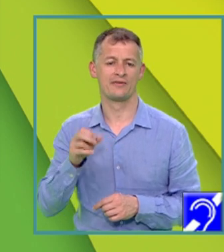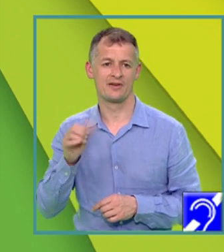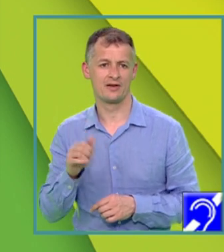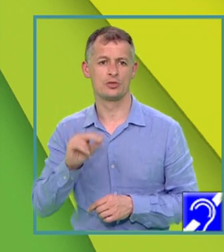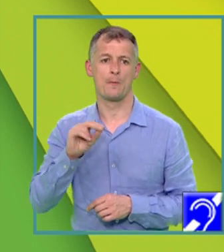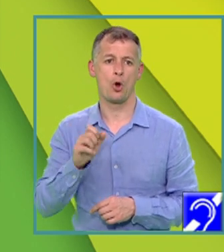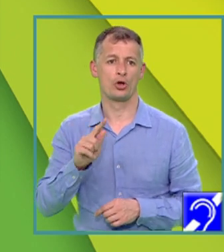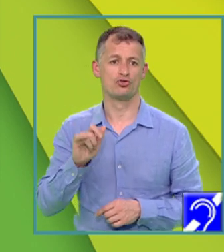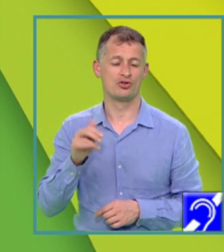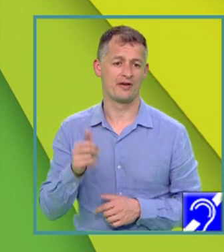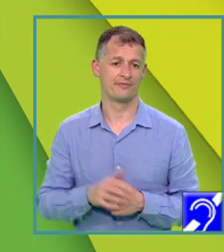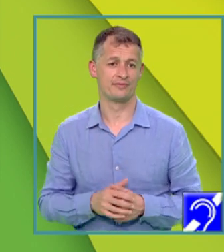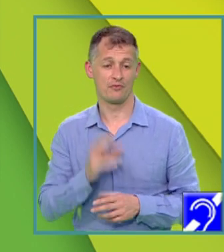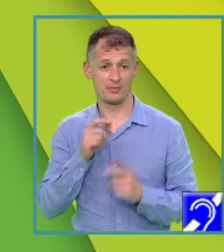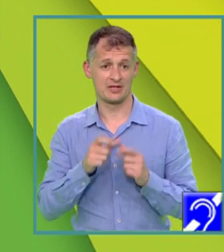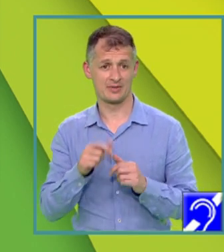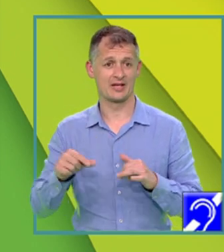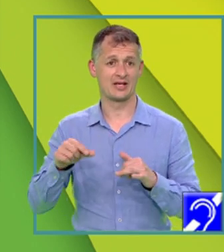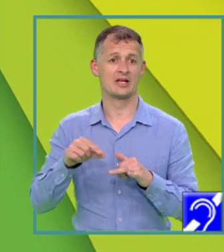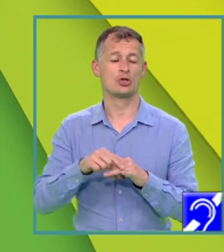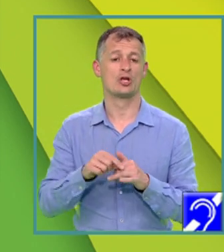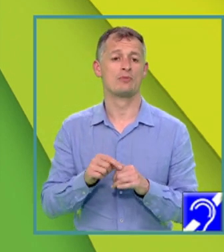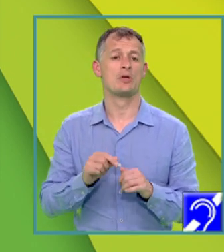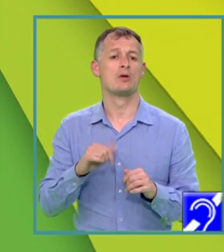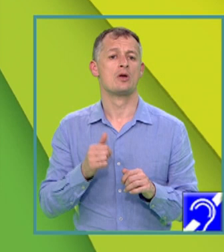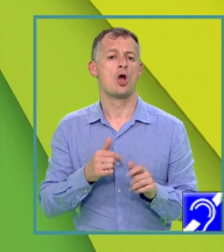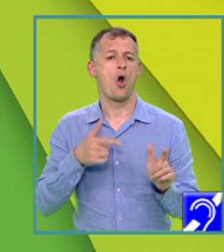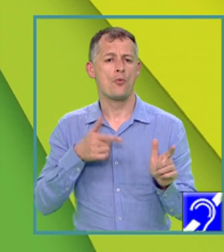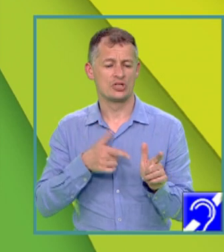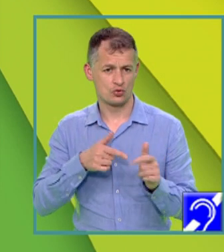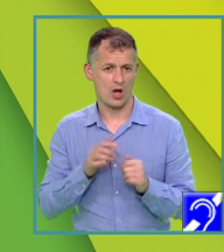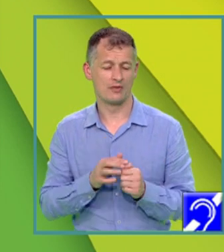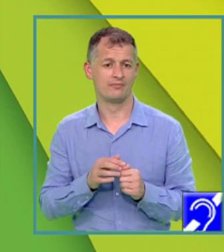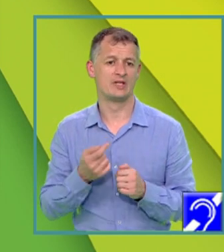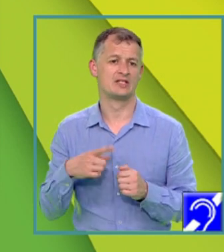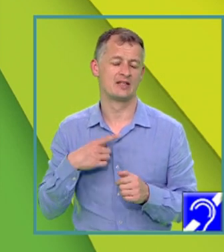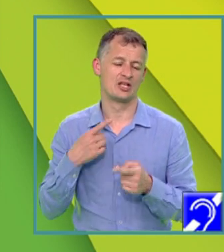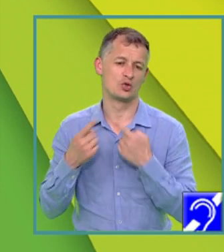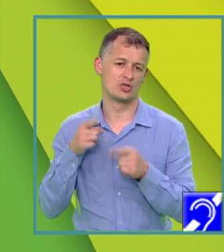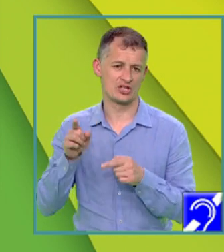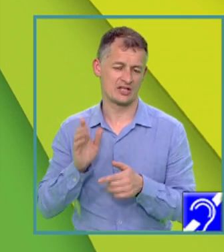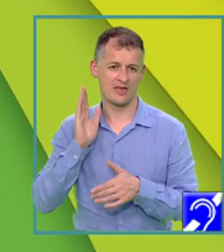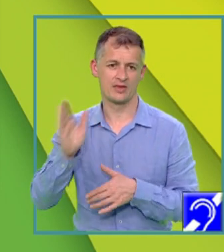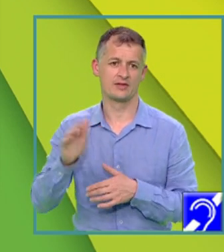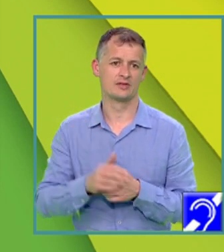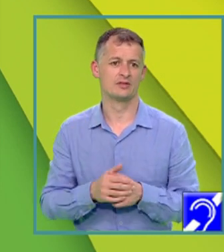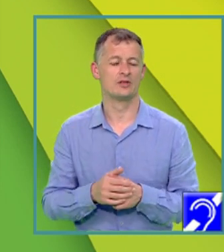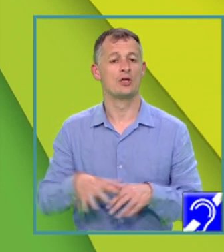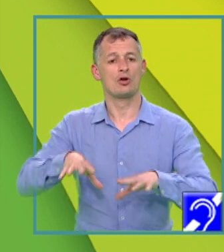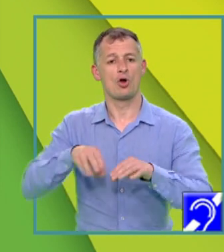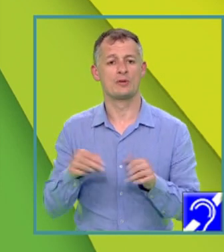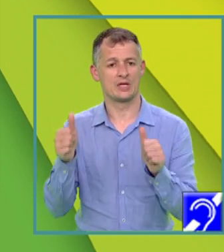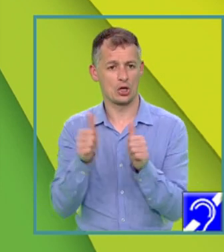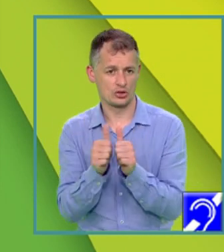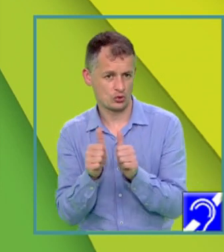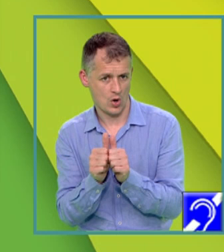poliginia. Vorbim despre căsătoria de tip homosexual, încă sunt controverse în această direcție. Coabitarea consensuală, pe